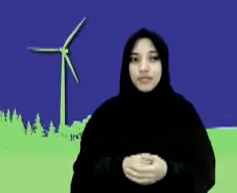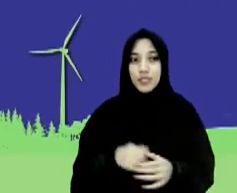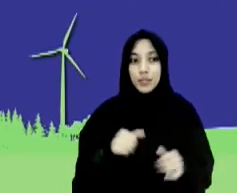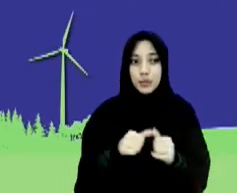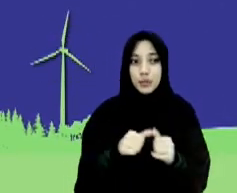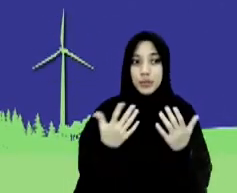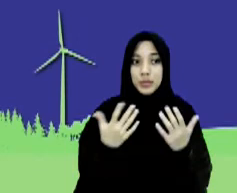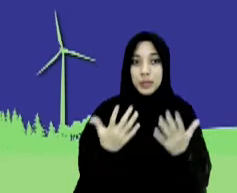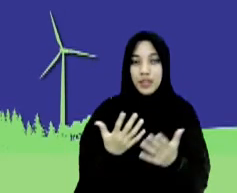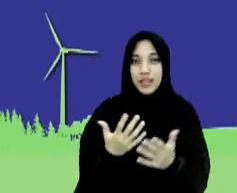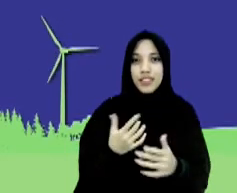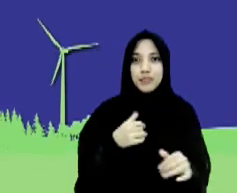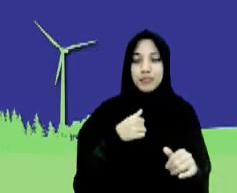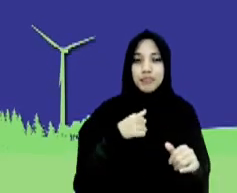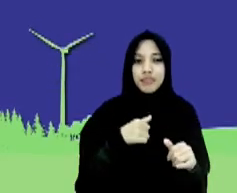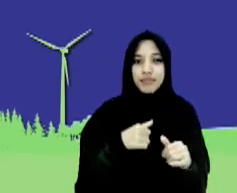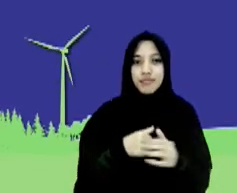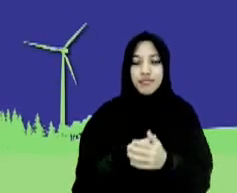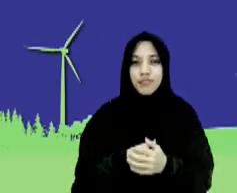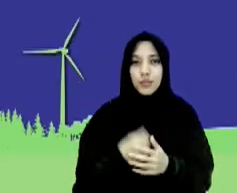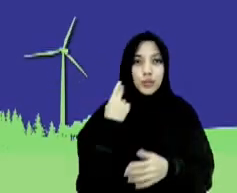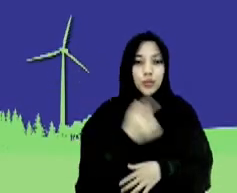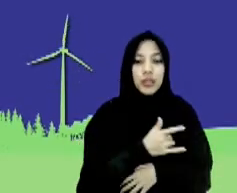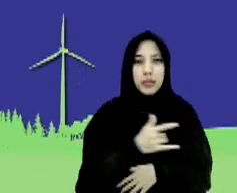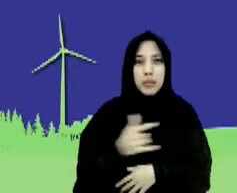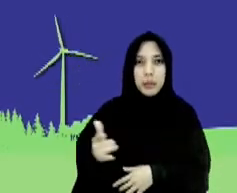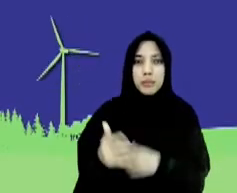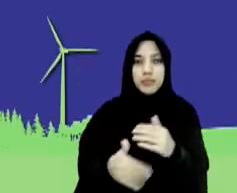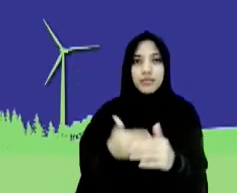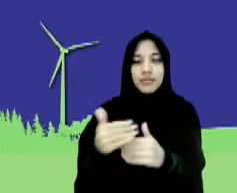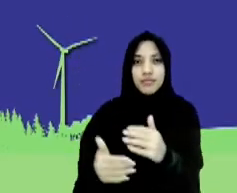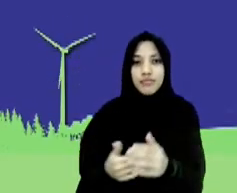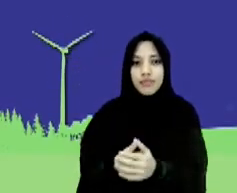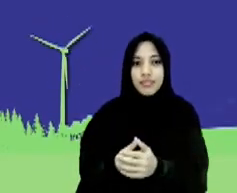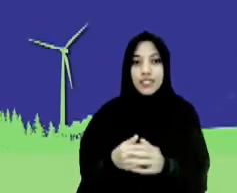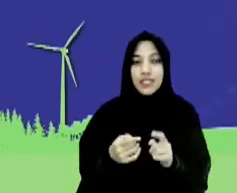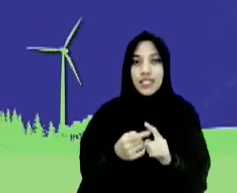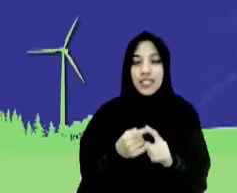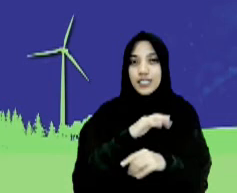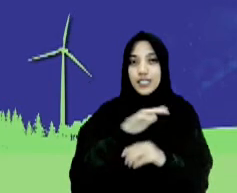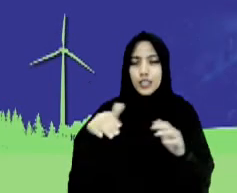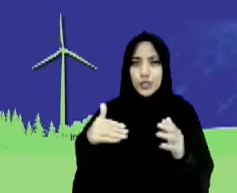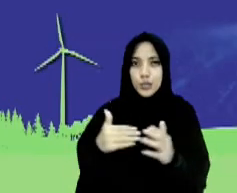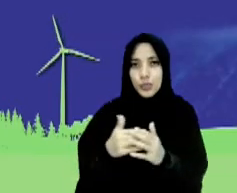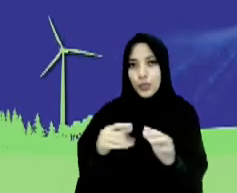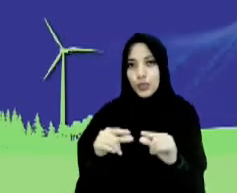how that taken by eh all parties book dalam